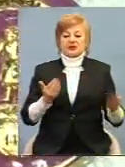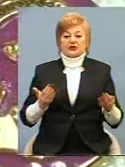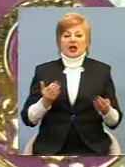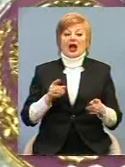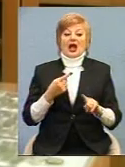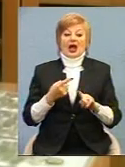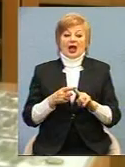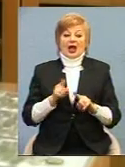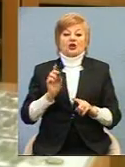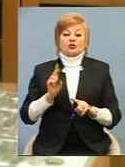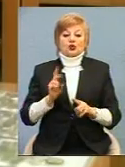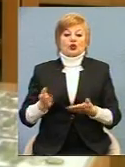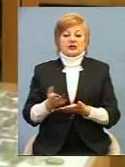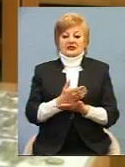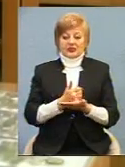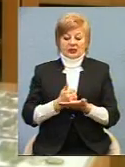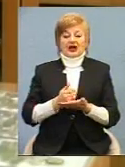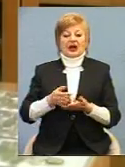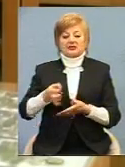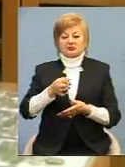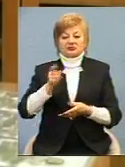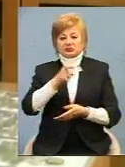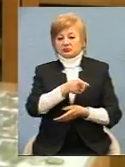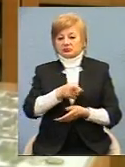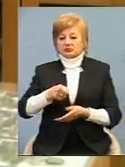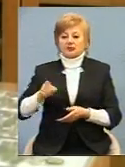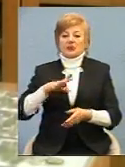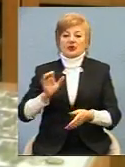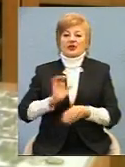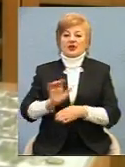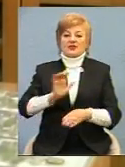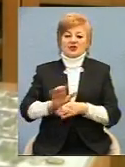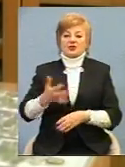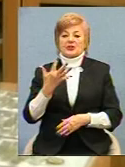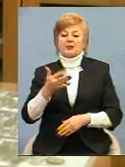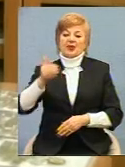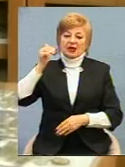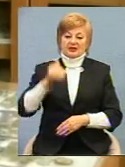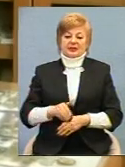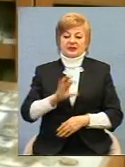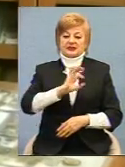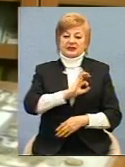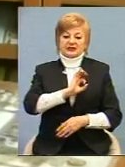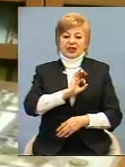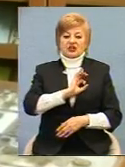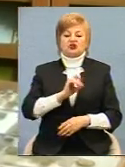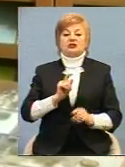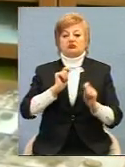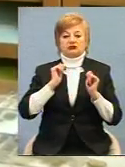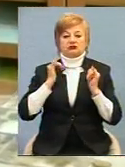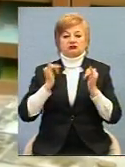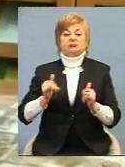фалеристи стверджують, що за роки існування галузі було виготовлено близько 5 тисяч значків, присвячених